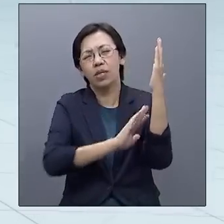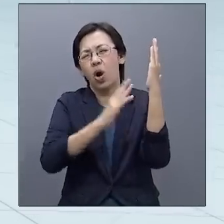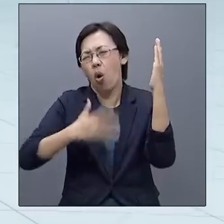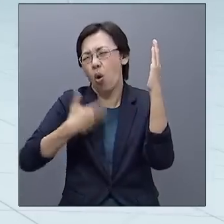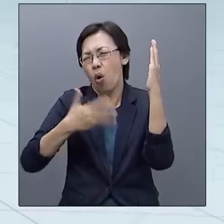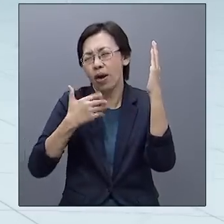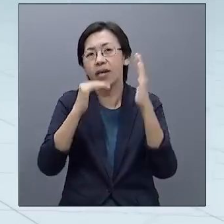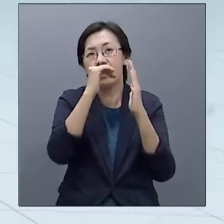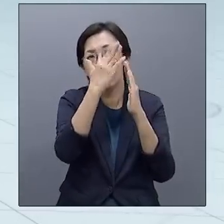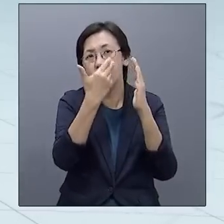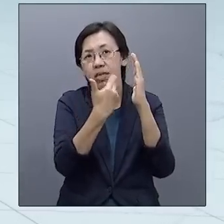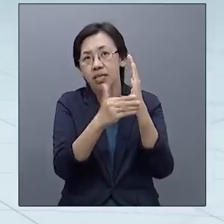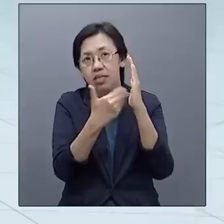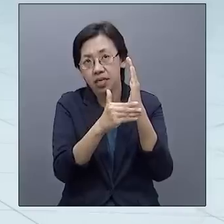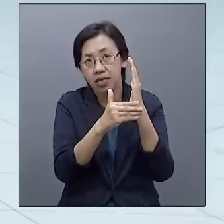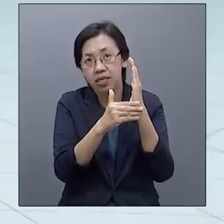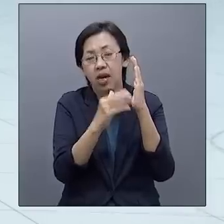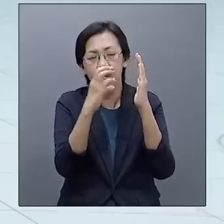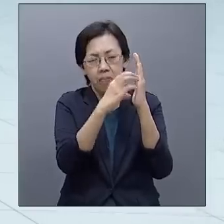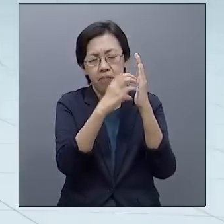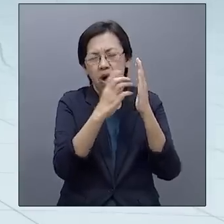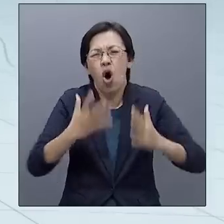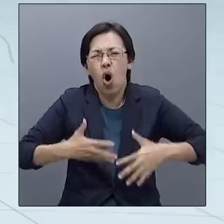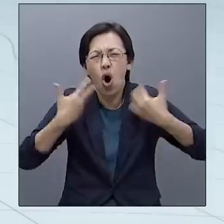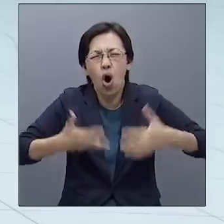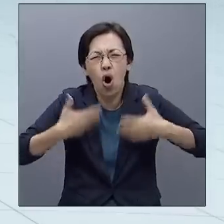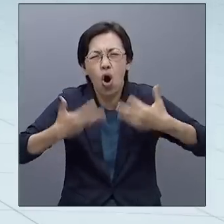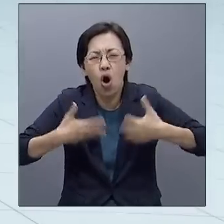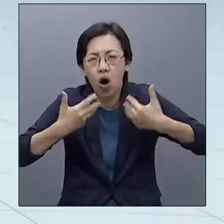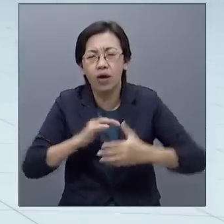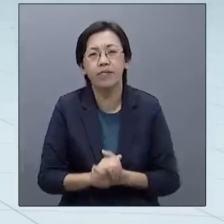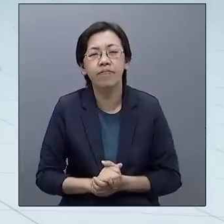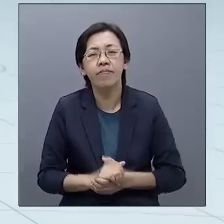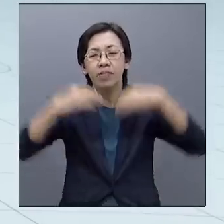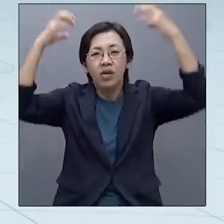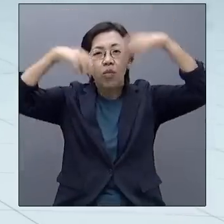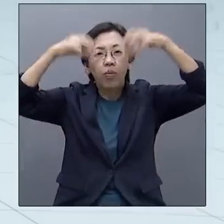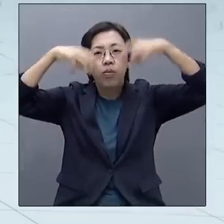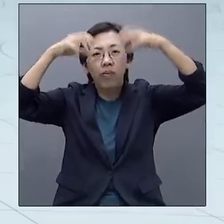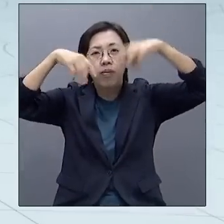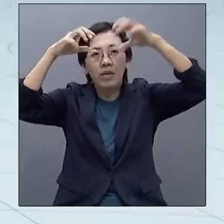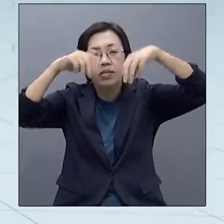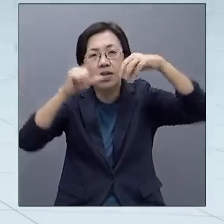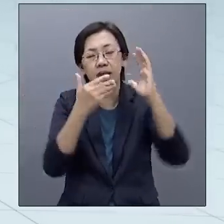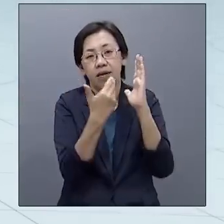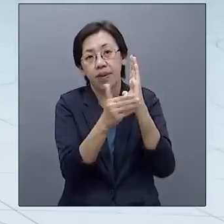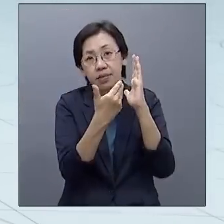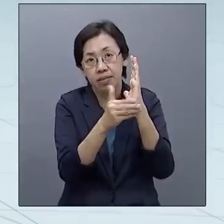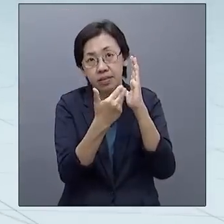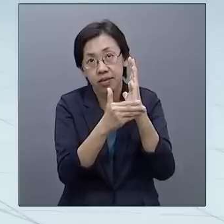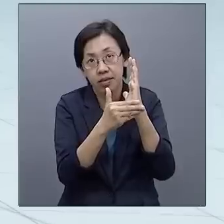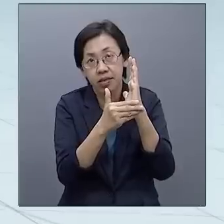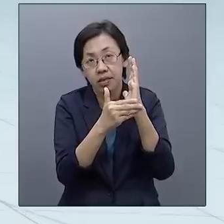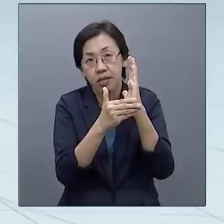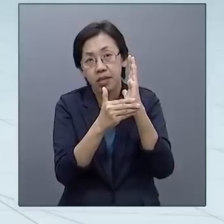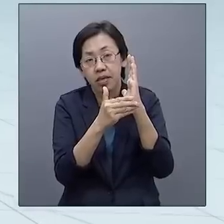ที่ภาคเหนือภาคอีสานและที่บริเวณภาคกลางด้วยค่ะในส่วนของฝนฟ้าคะนองที่เกิดขึ้นในบริเวณพื้นที่ภาคอีสานตอนล่างและก็ที่บริเ